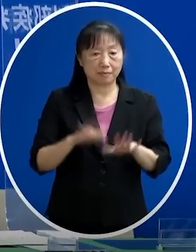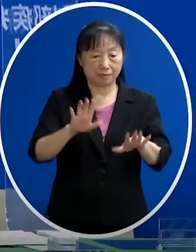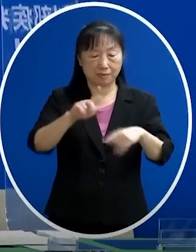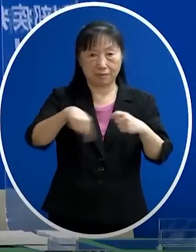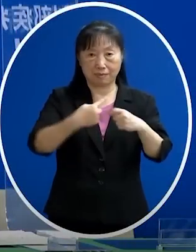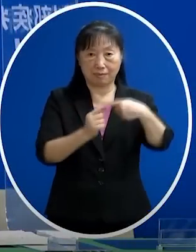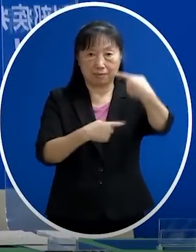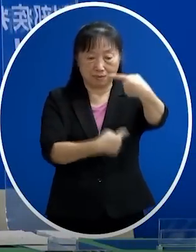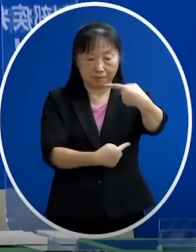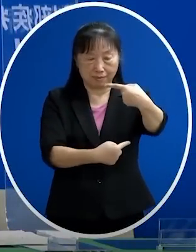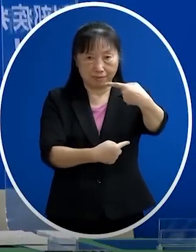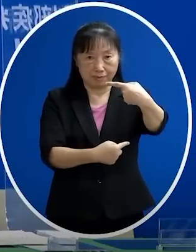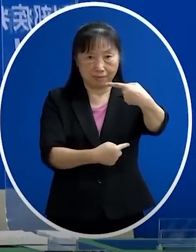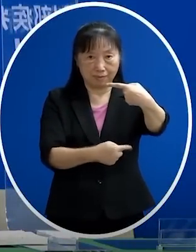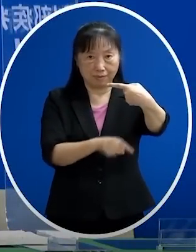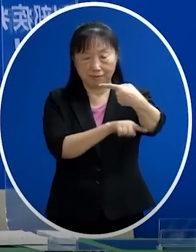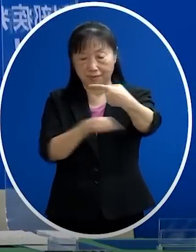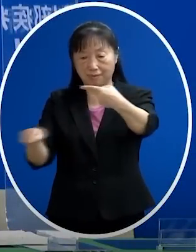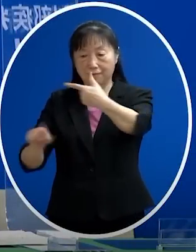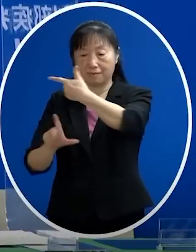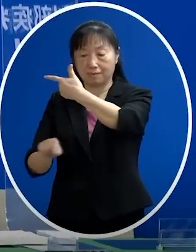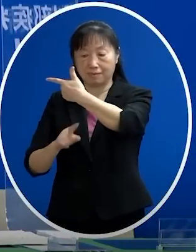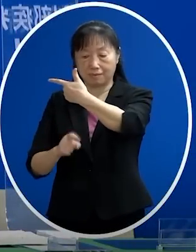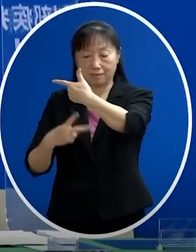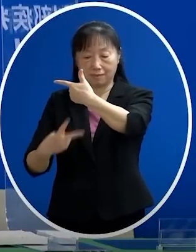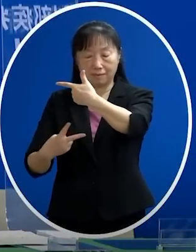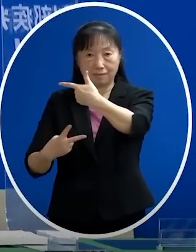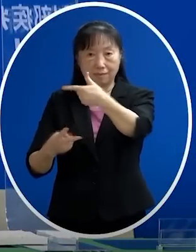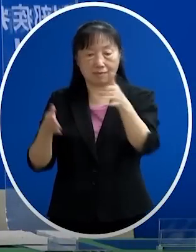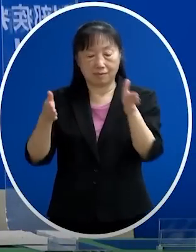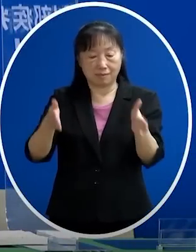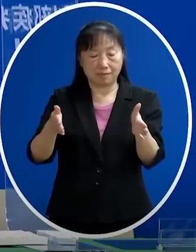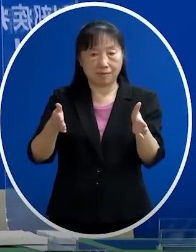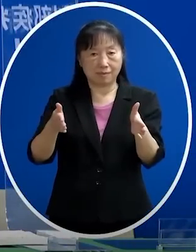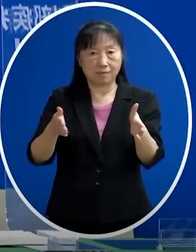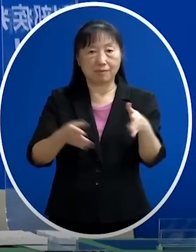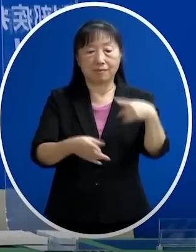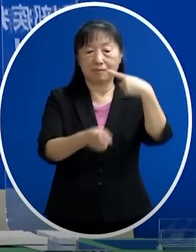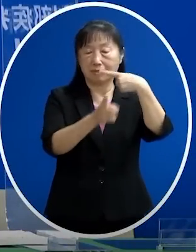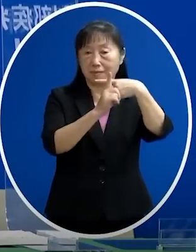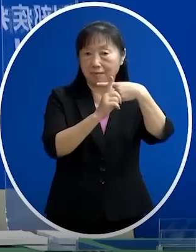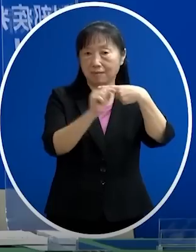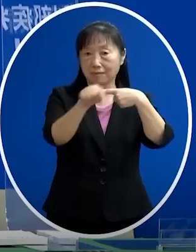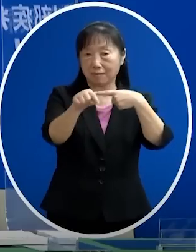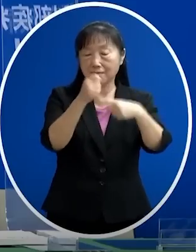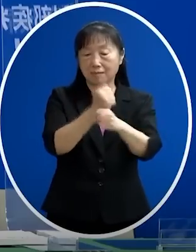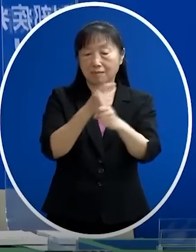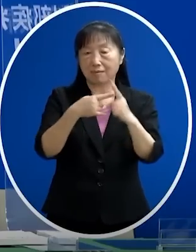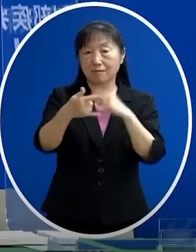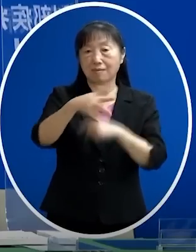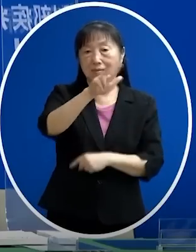年1月1号到6月12号为止，确诊的工作人员数是